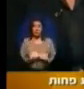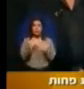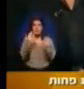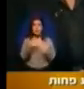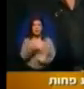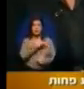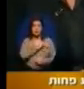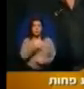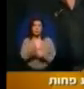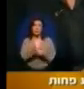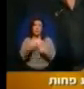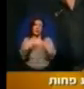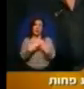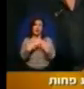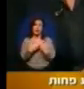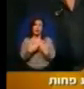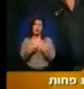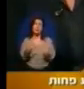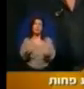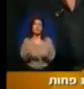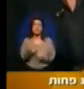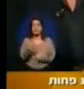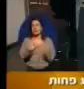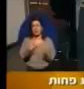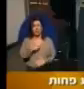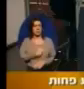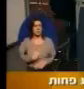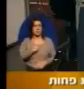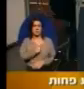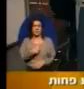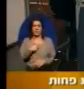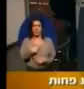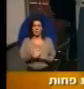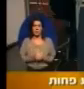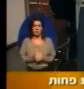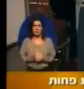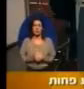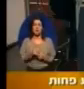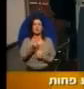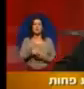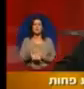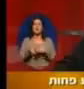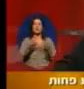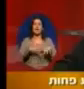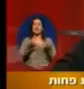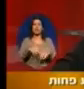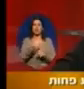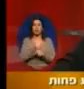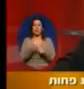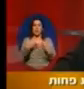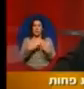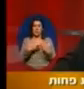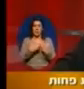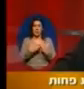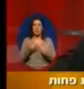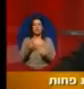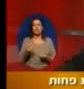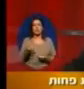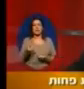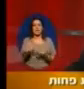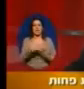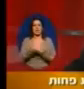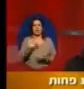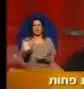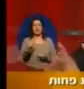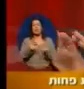שמרוויחים עובדי הנמל, וזה מאוד מאוד מצער אותי. כי יש כמה עשרות עובדי נמל שמרוויחים את הסכומים האלה, לא יותר, נניח